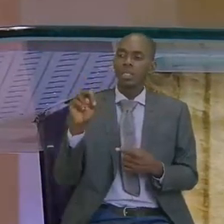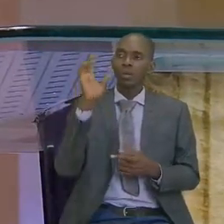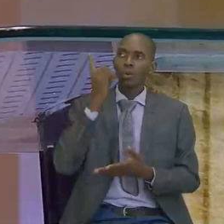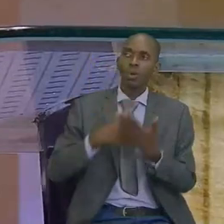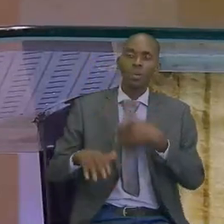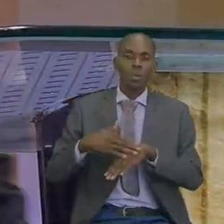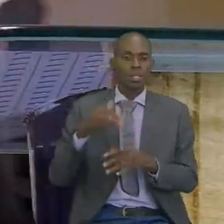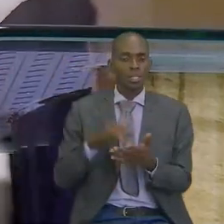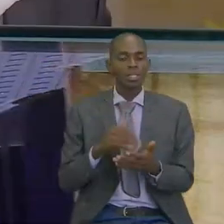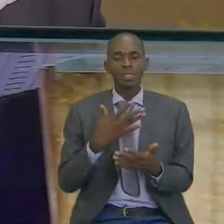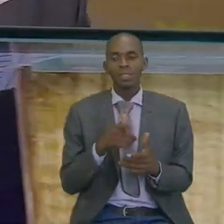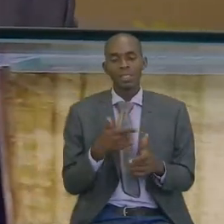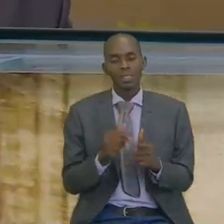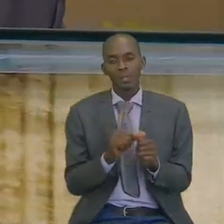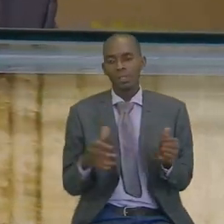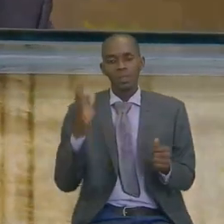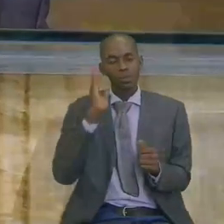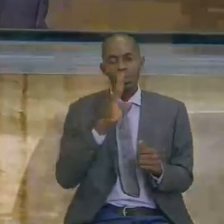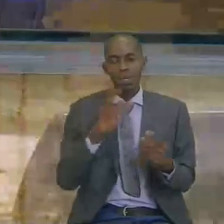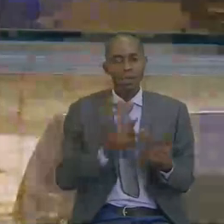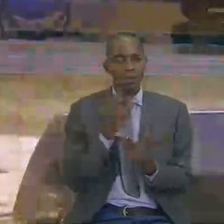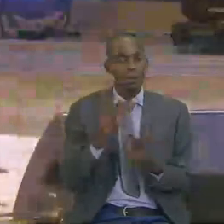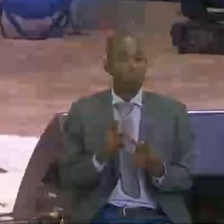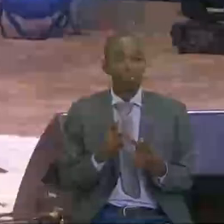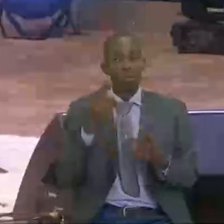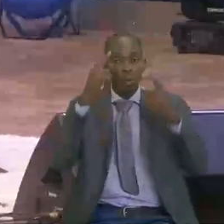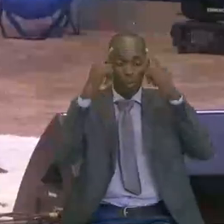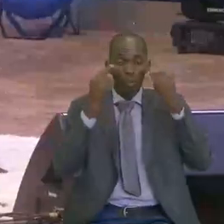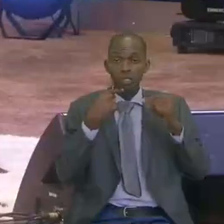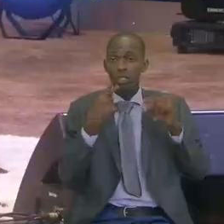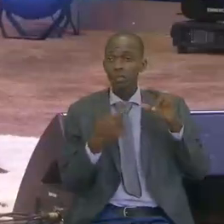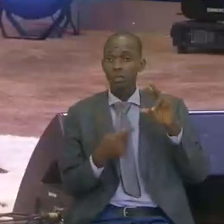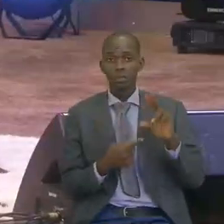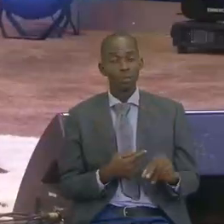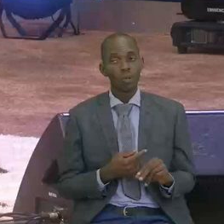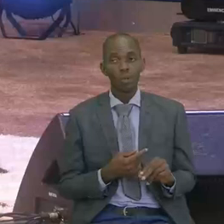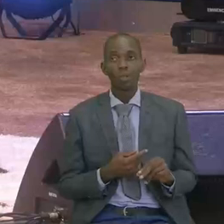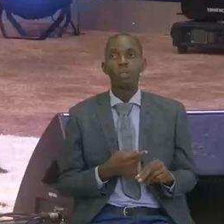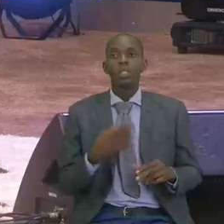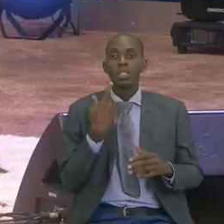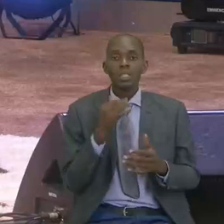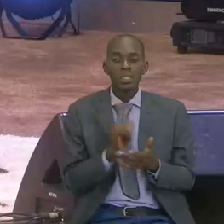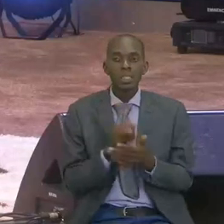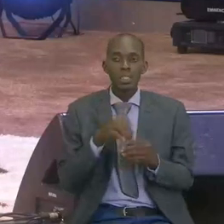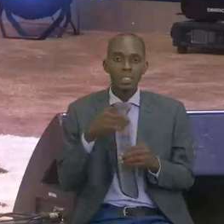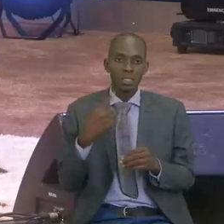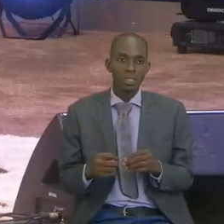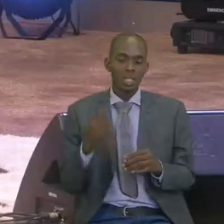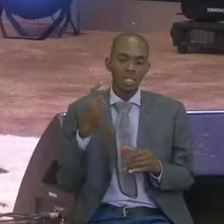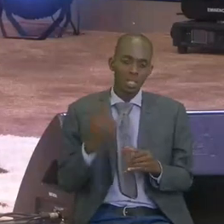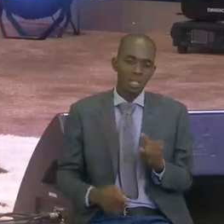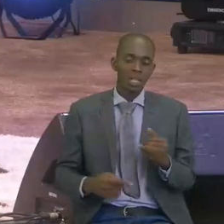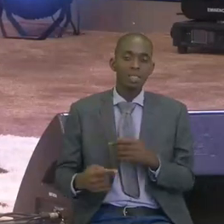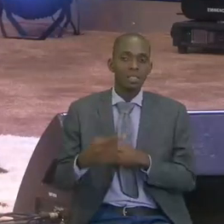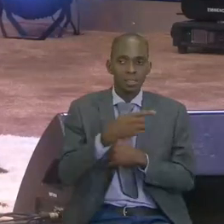sera parfait. Dieu a dit non. Comme on voit le futur, Dieu dit que sache que dans les derniers jours,